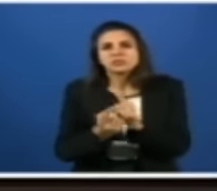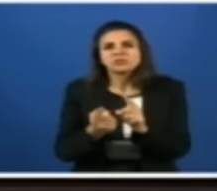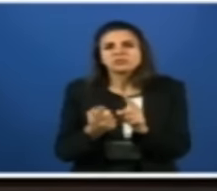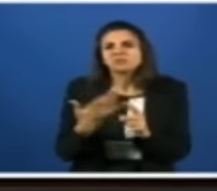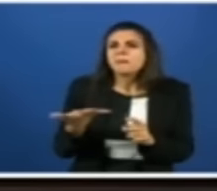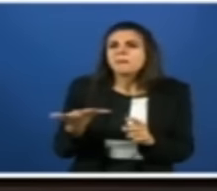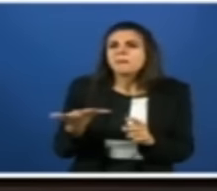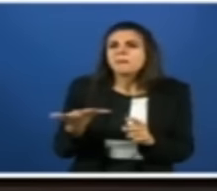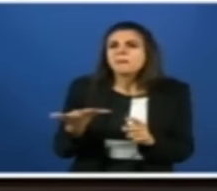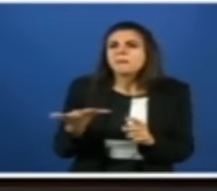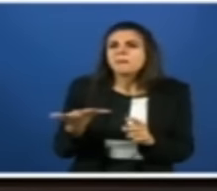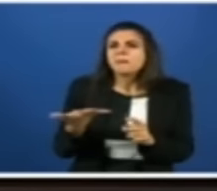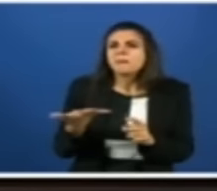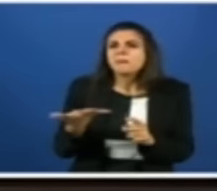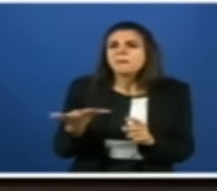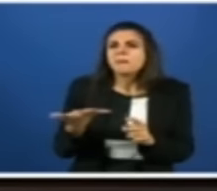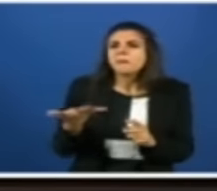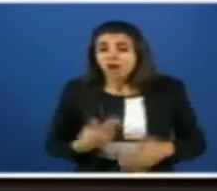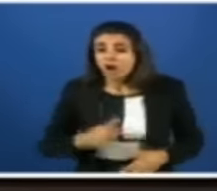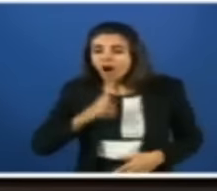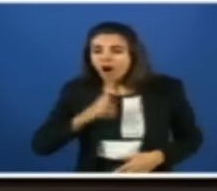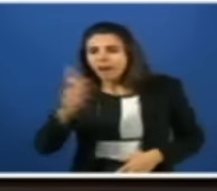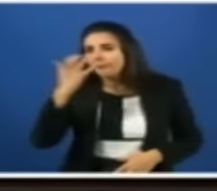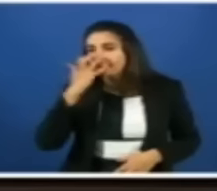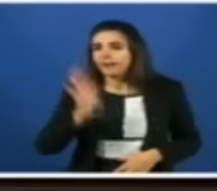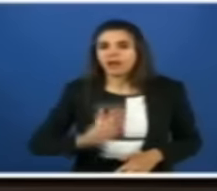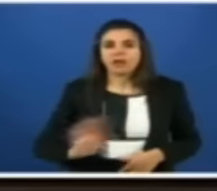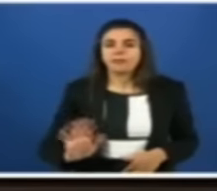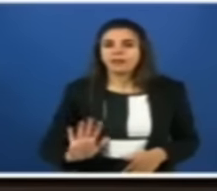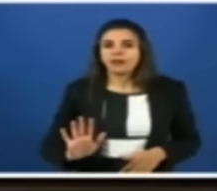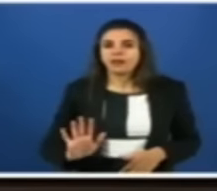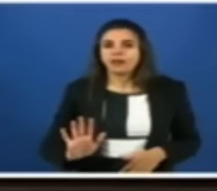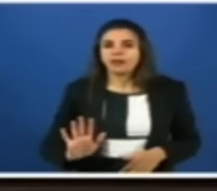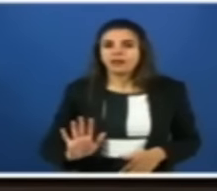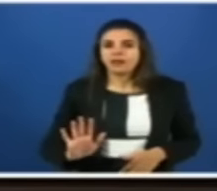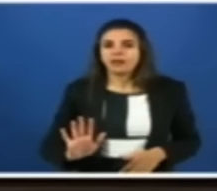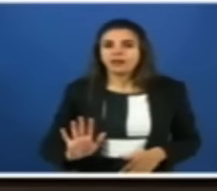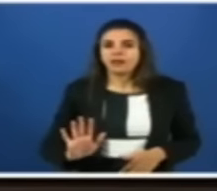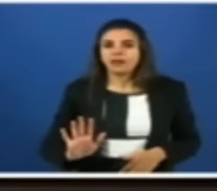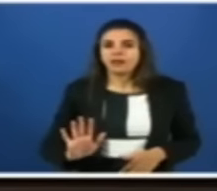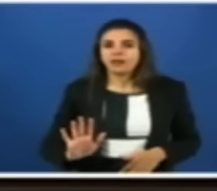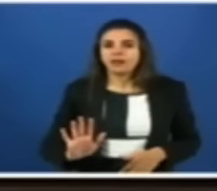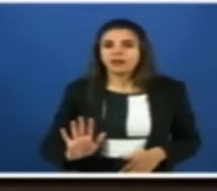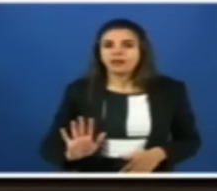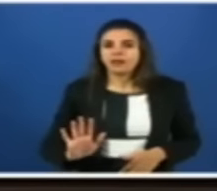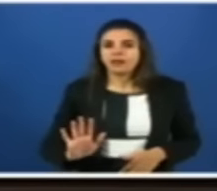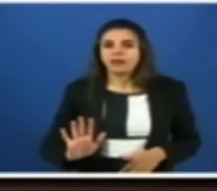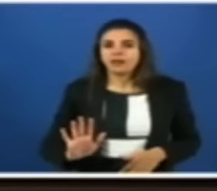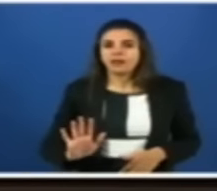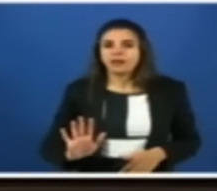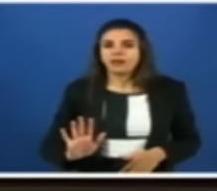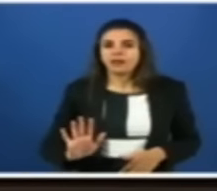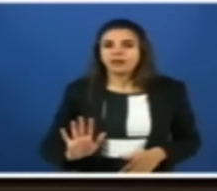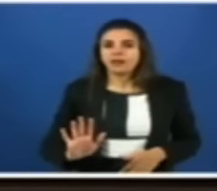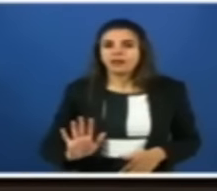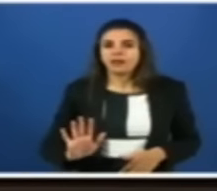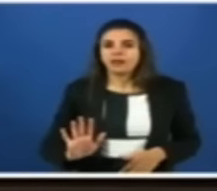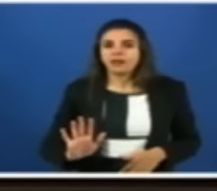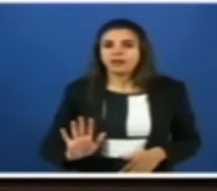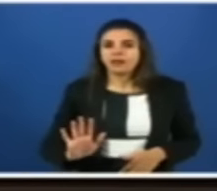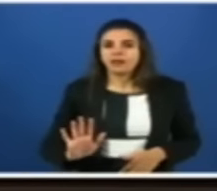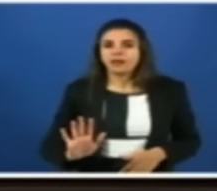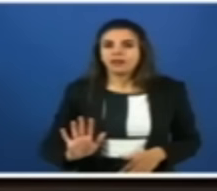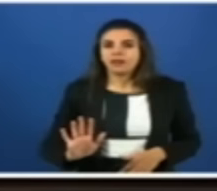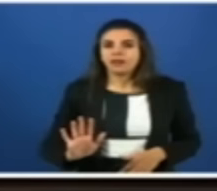aksi davranışa girmemizi bizden beklemez. Devleti tehdit eden, milleti